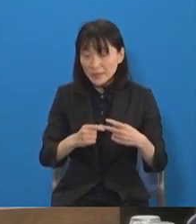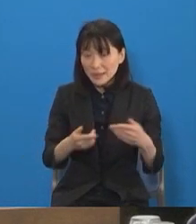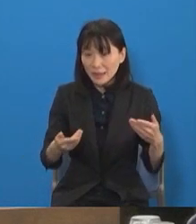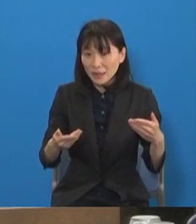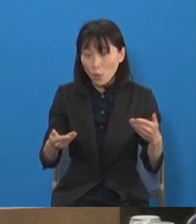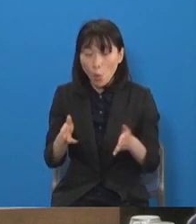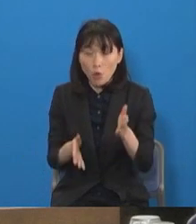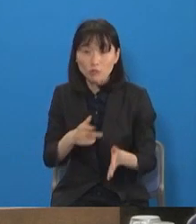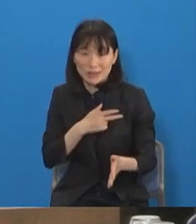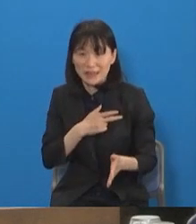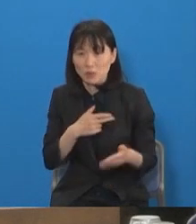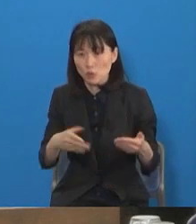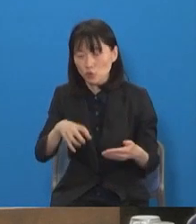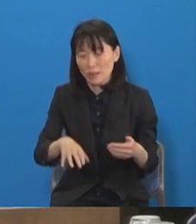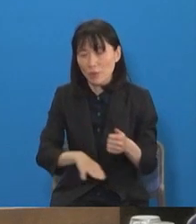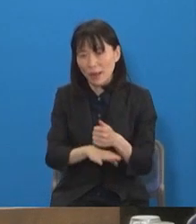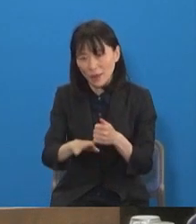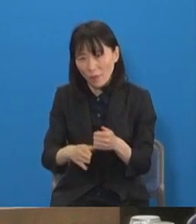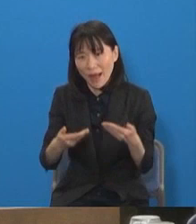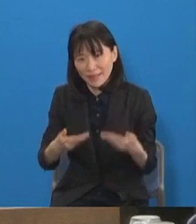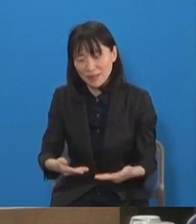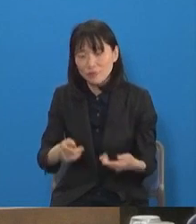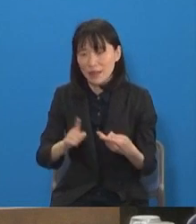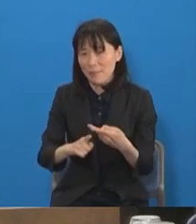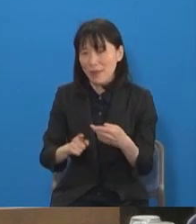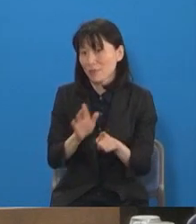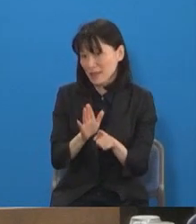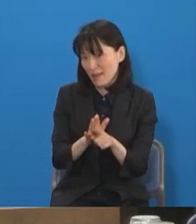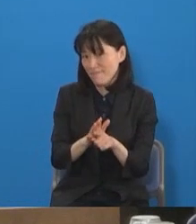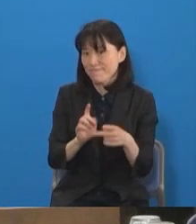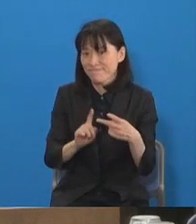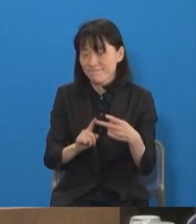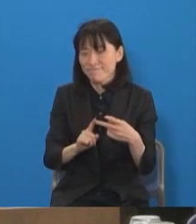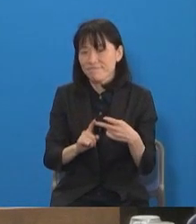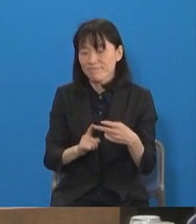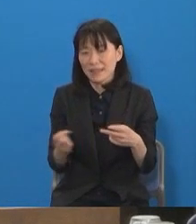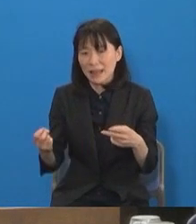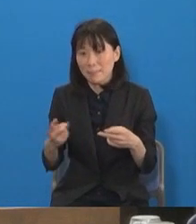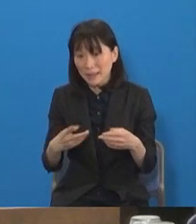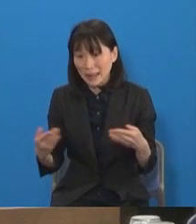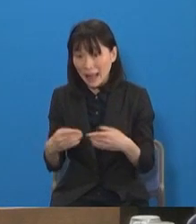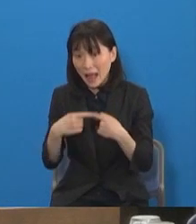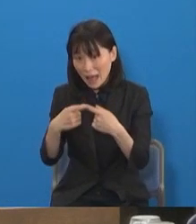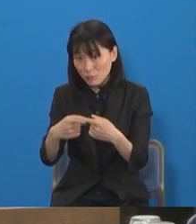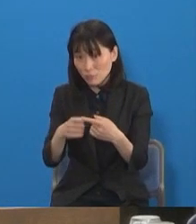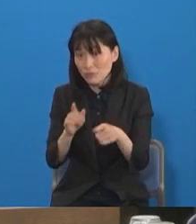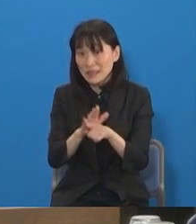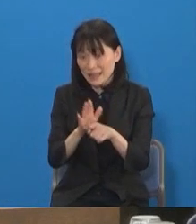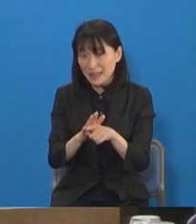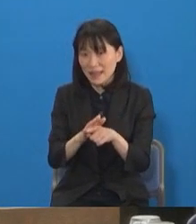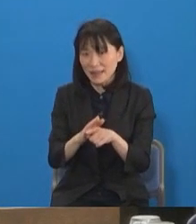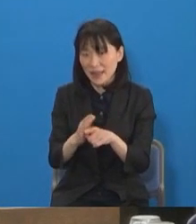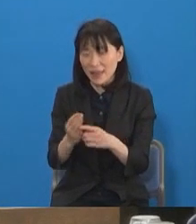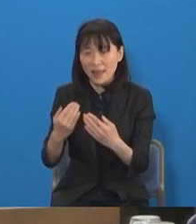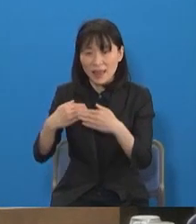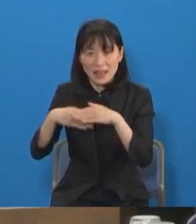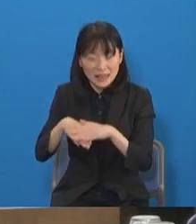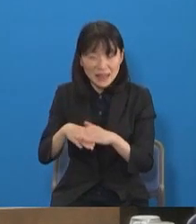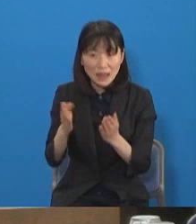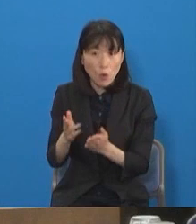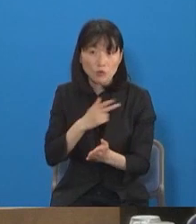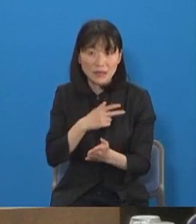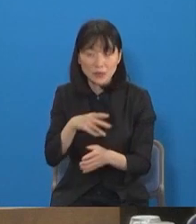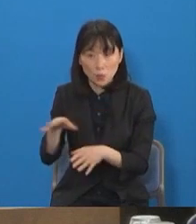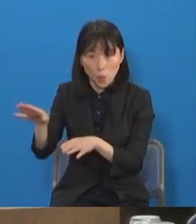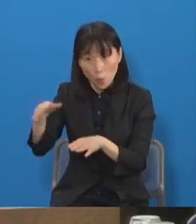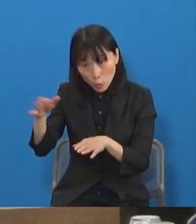安定を促進させるための就業継続支援、再就職支援事業による潜在保育士の呼び戻し